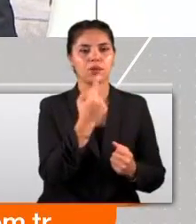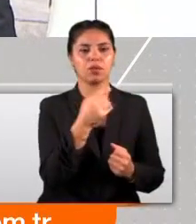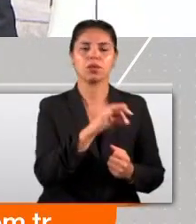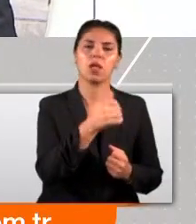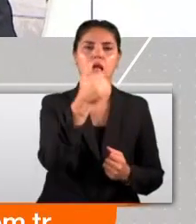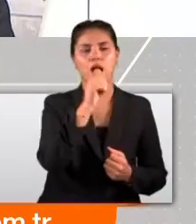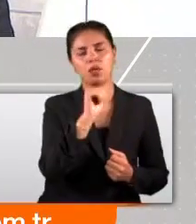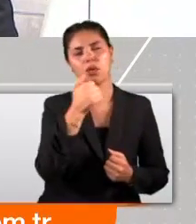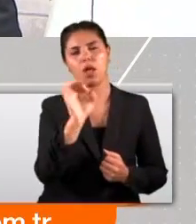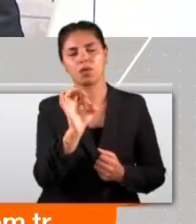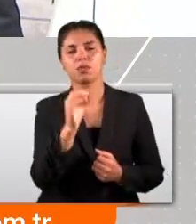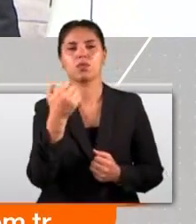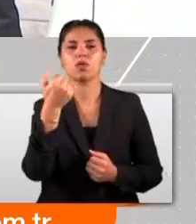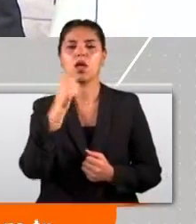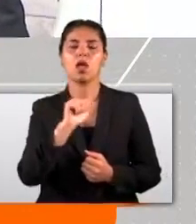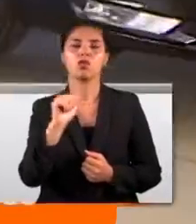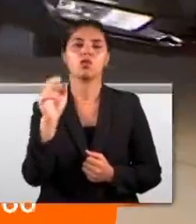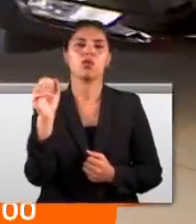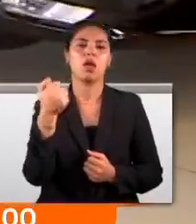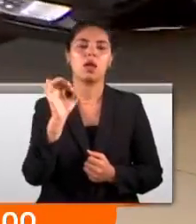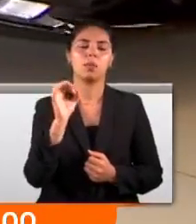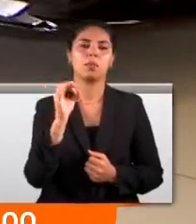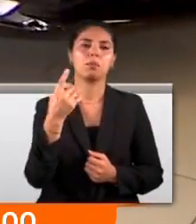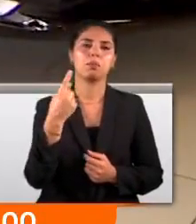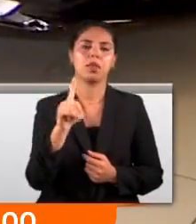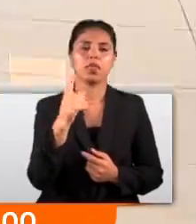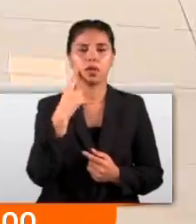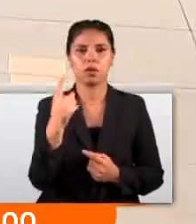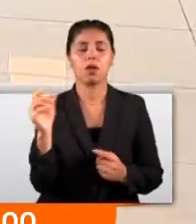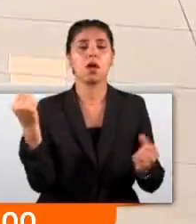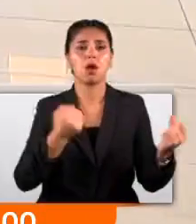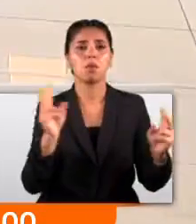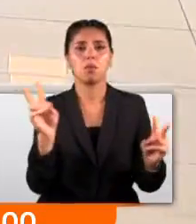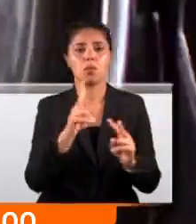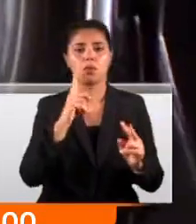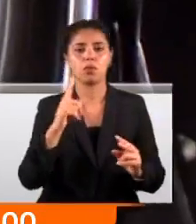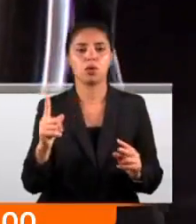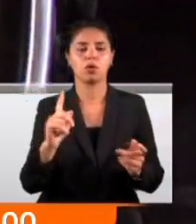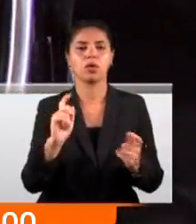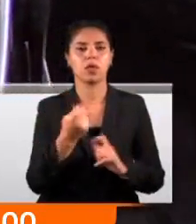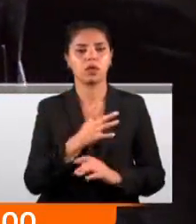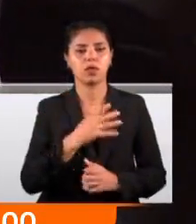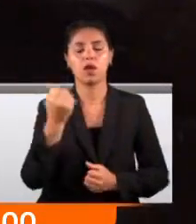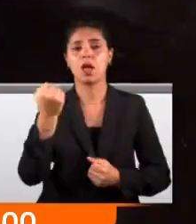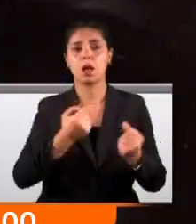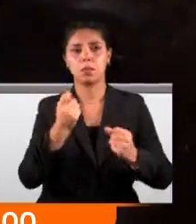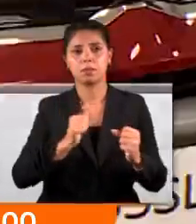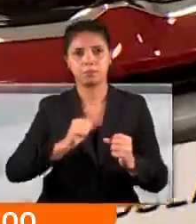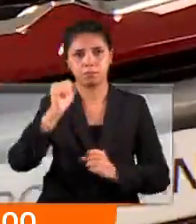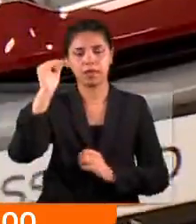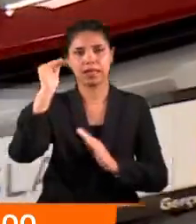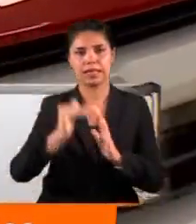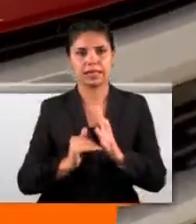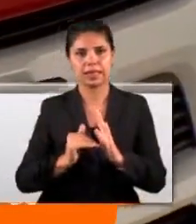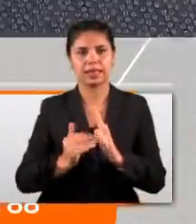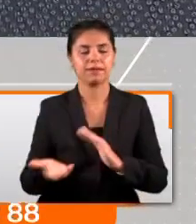anda 660-670 bin liraya kadar geriledi orada. İndirimler aracın modeline ve fiyatına göre değişiyor. Fiyat arttıkça indirim